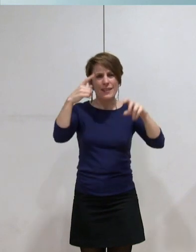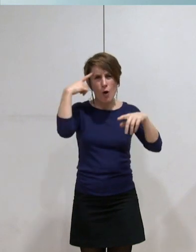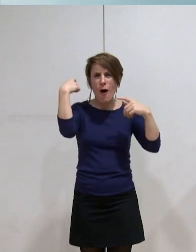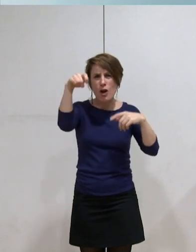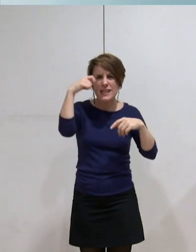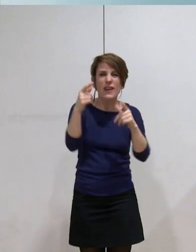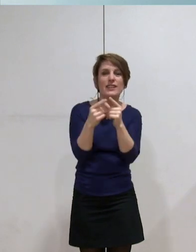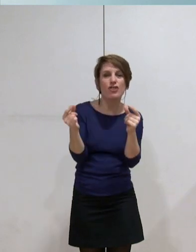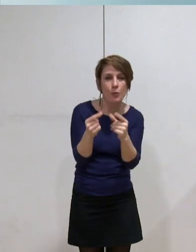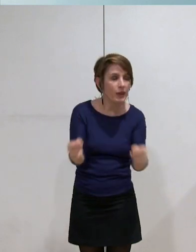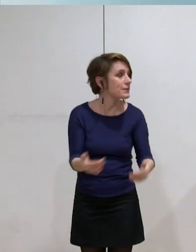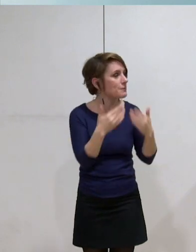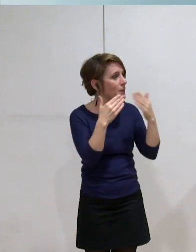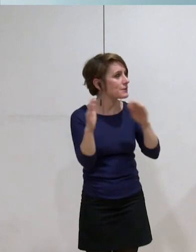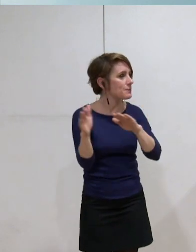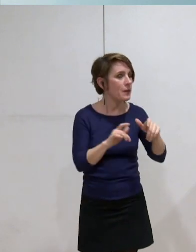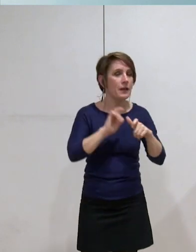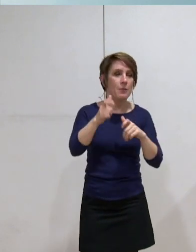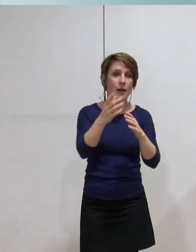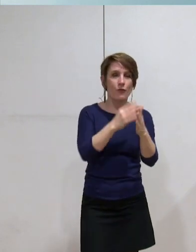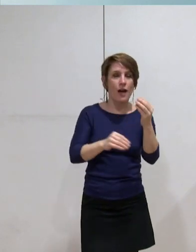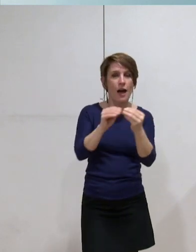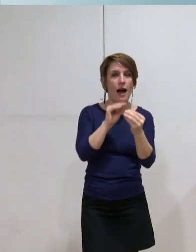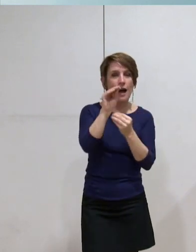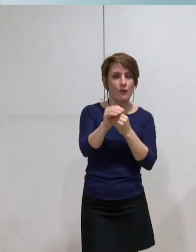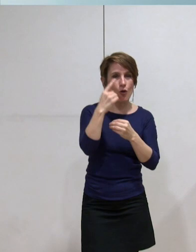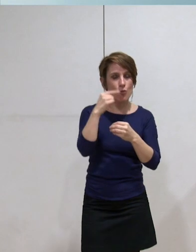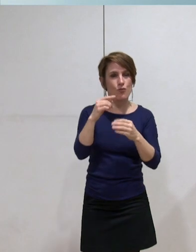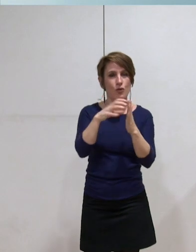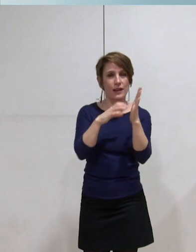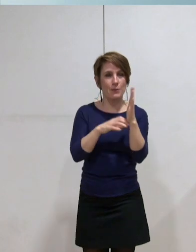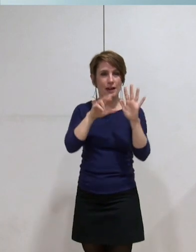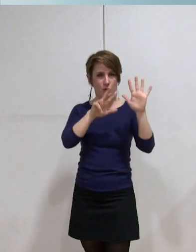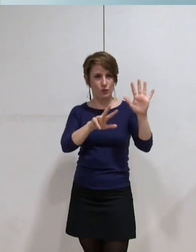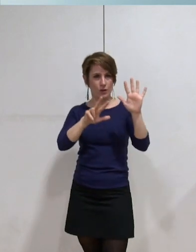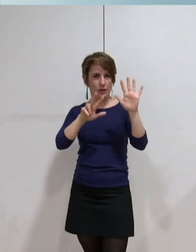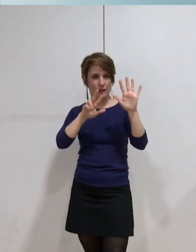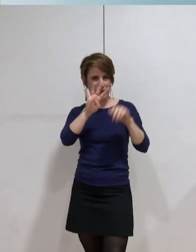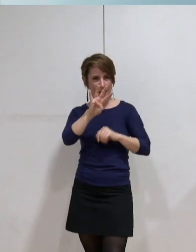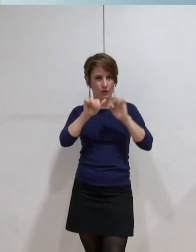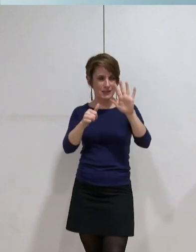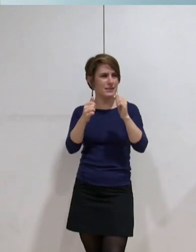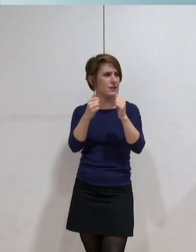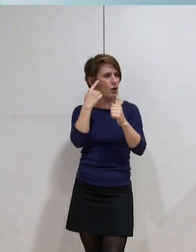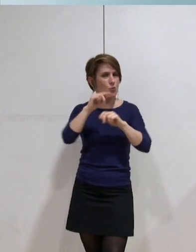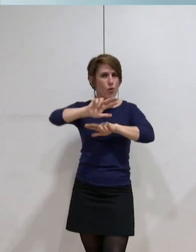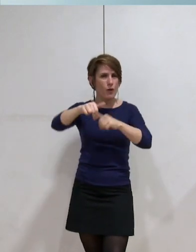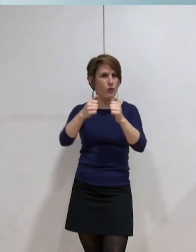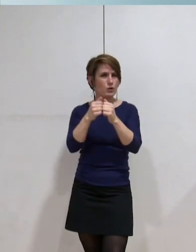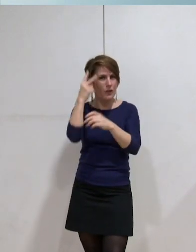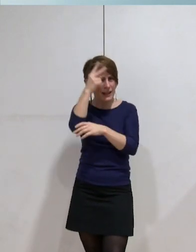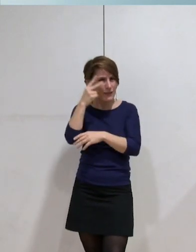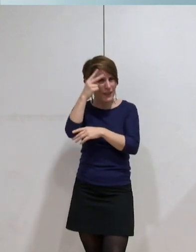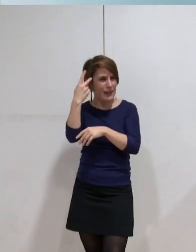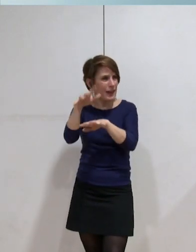remercie navenant pour la délibération 46 avec les conventions avec le Syndicat des vétérinaires de l'iser